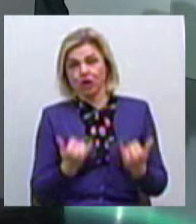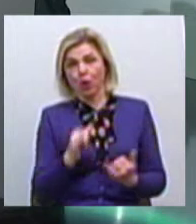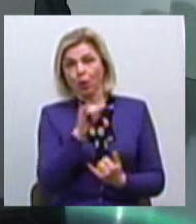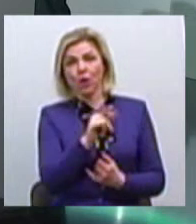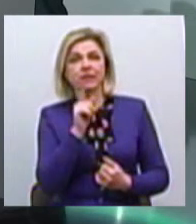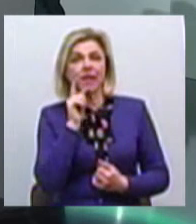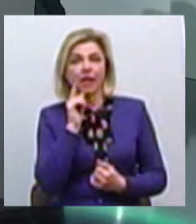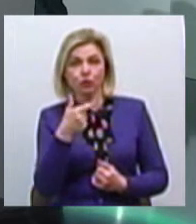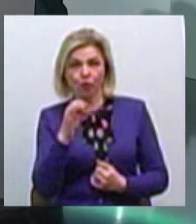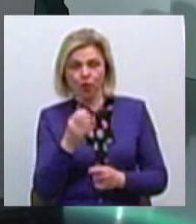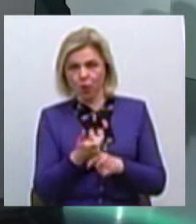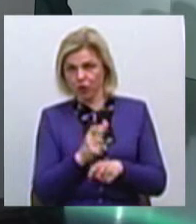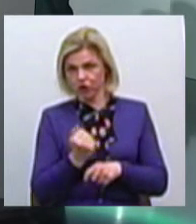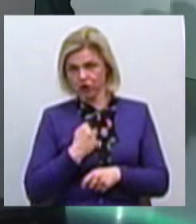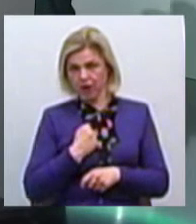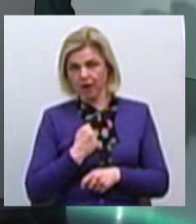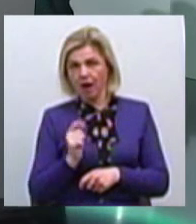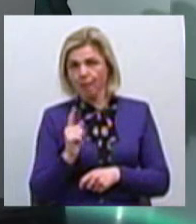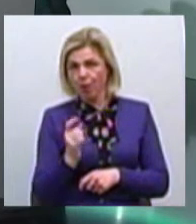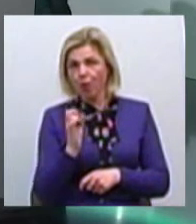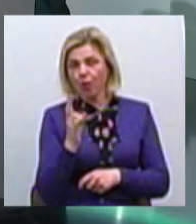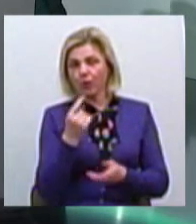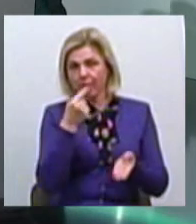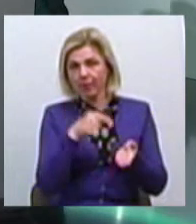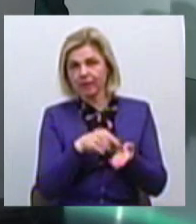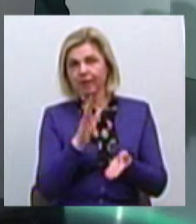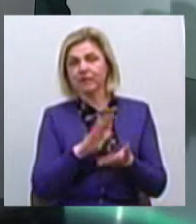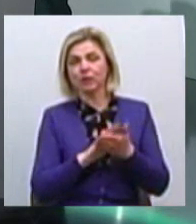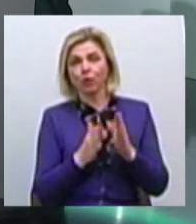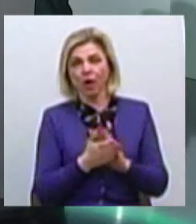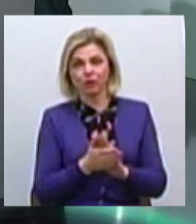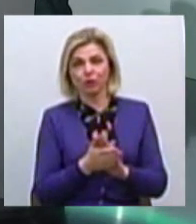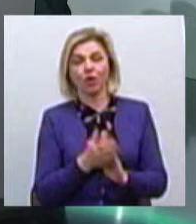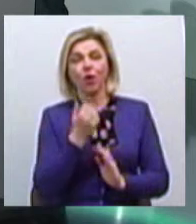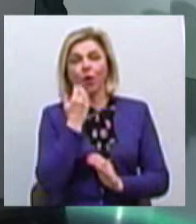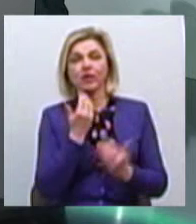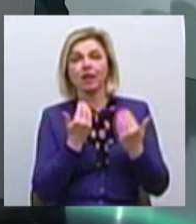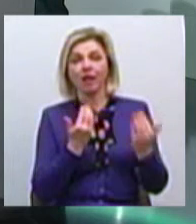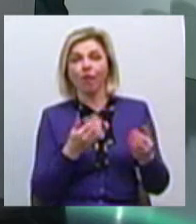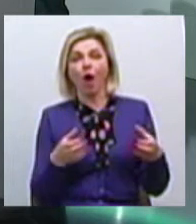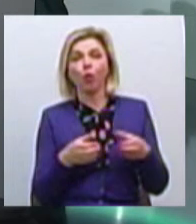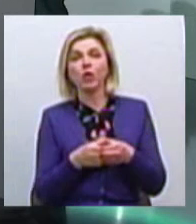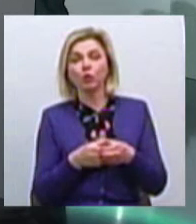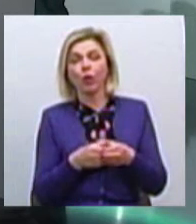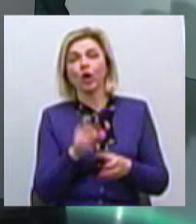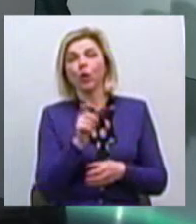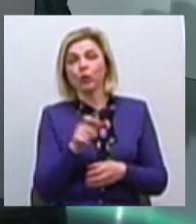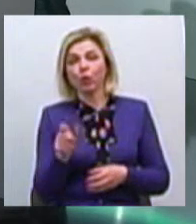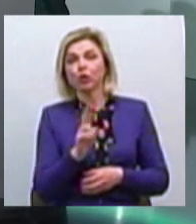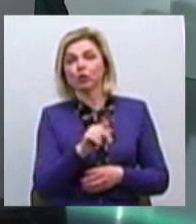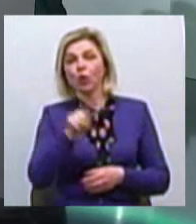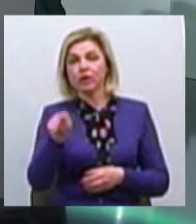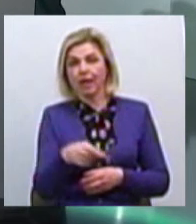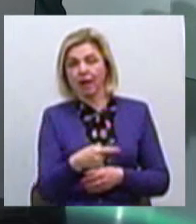очень жаль, потому что он попадает в ситуацию, когда его аудитория, это люди, которые требуют от